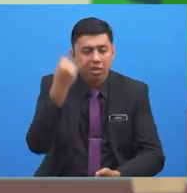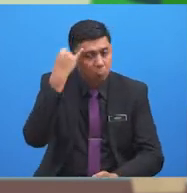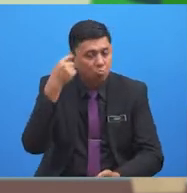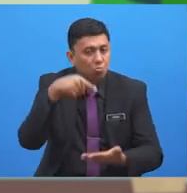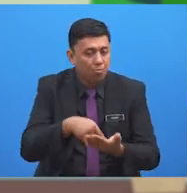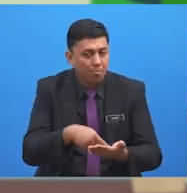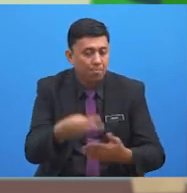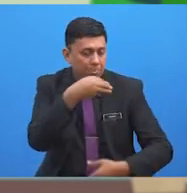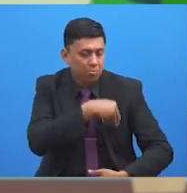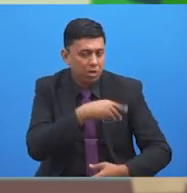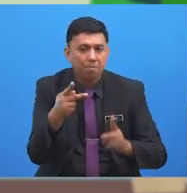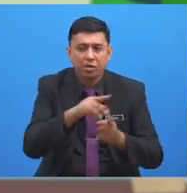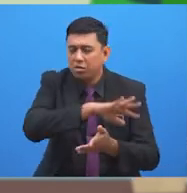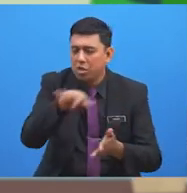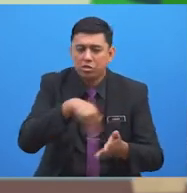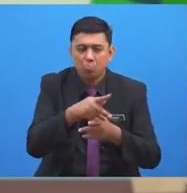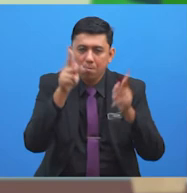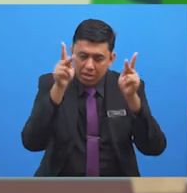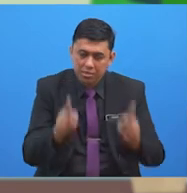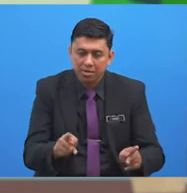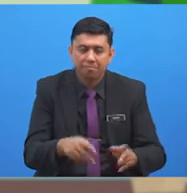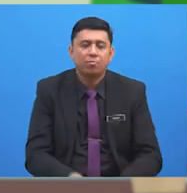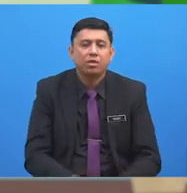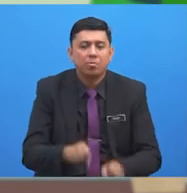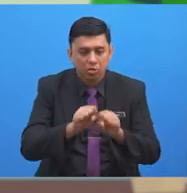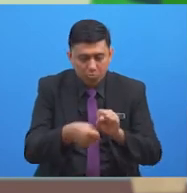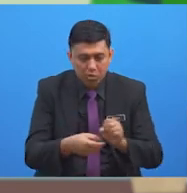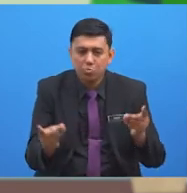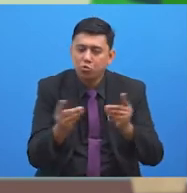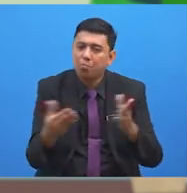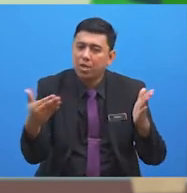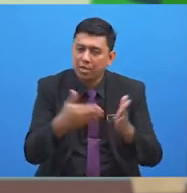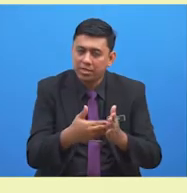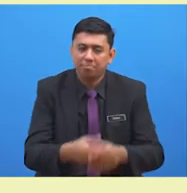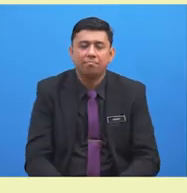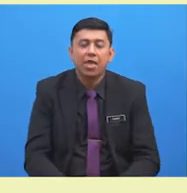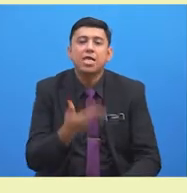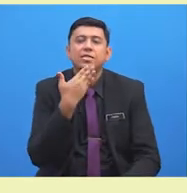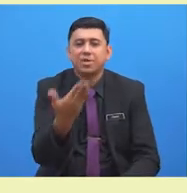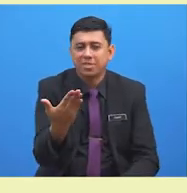Semoga kita berjumpa lagi. Terima kasih. Assalamualaikum.